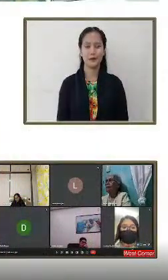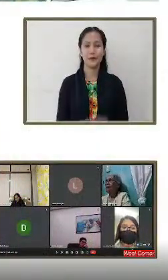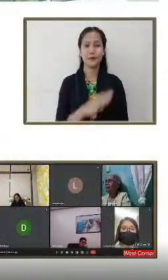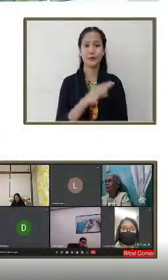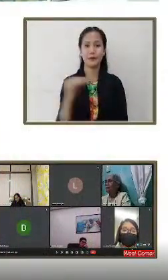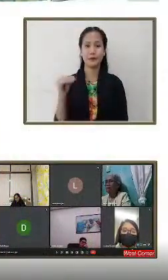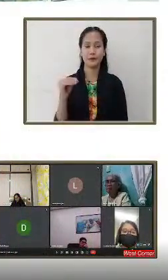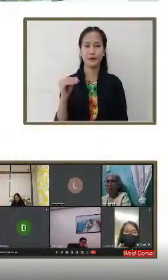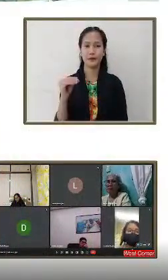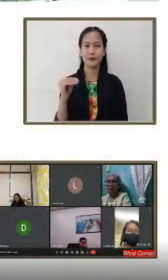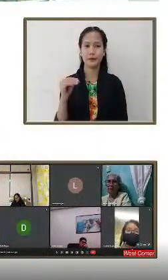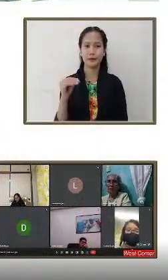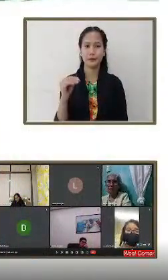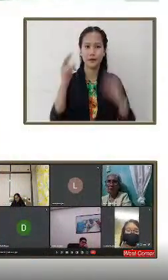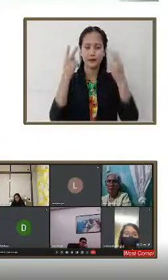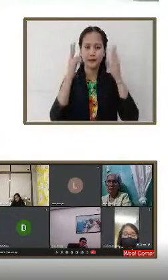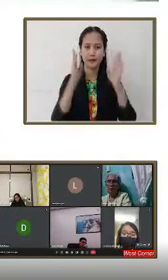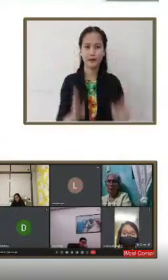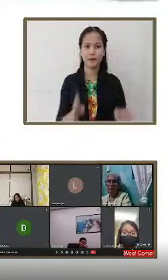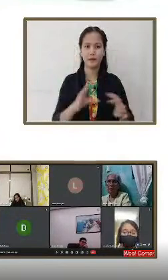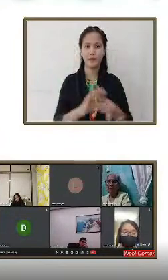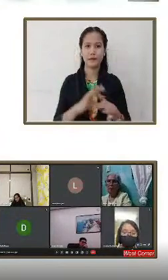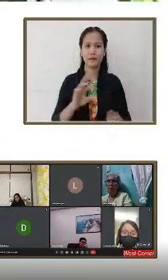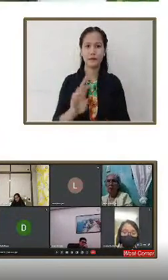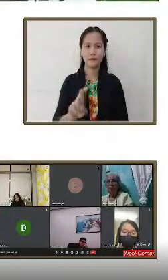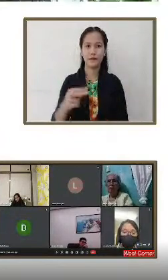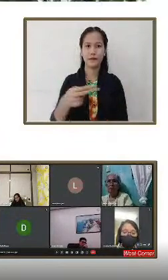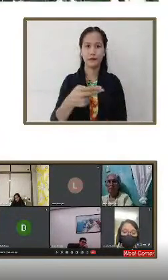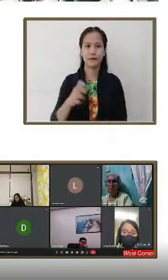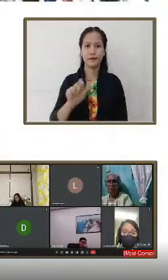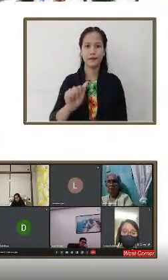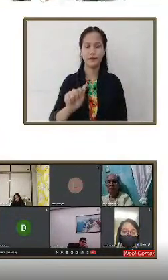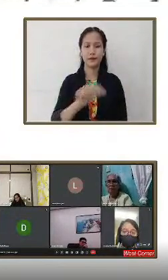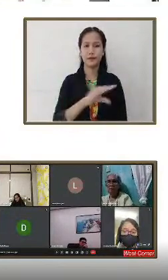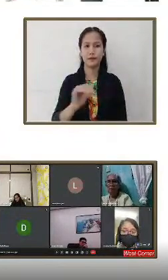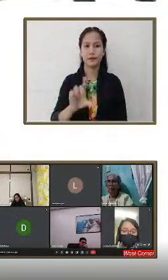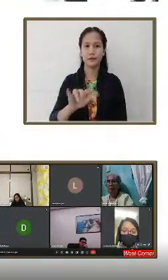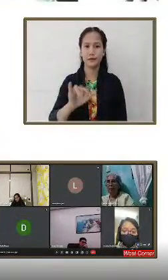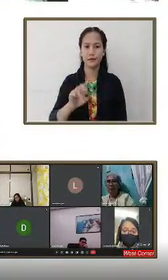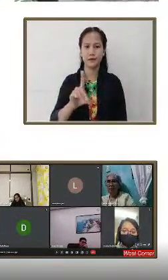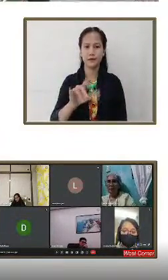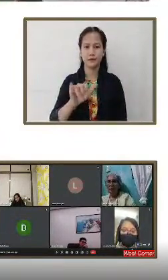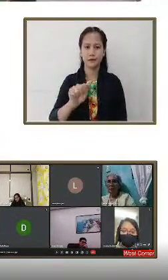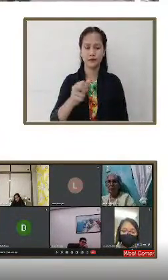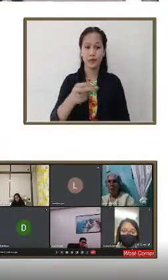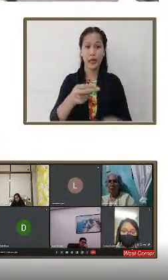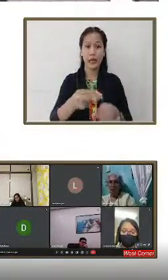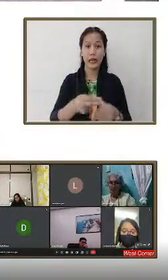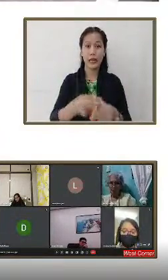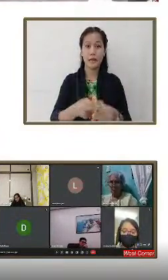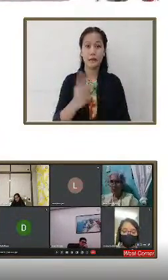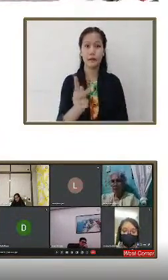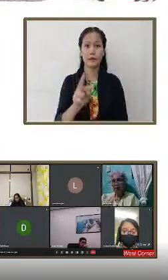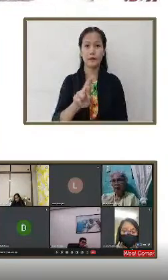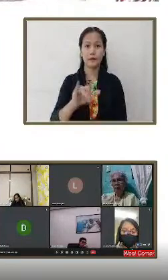bisita natin, bisita po ni Ma'am Rhea and ni Ma'am Lydia si Cristel Serquinha.